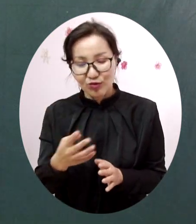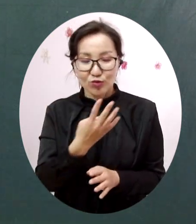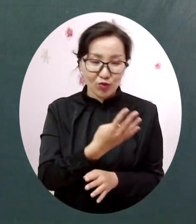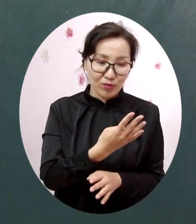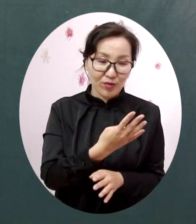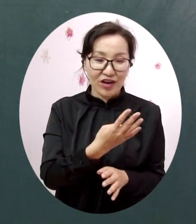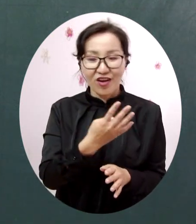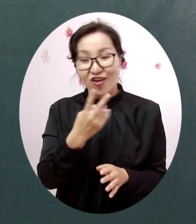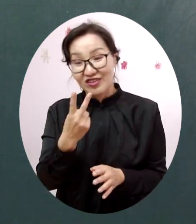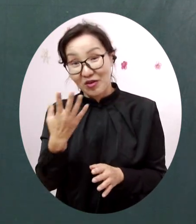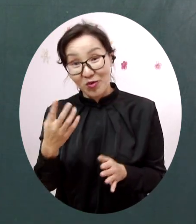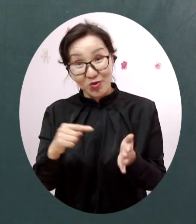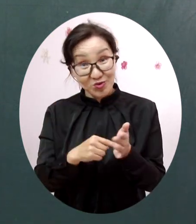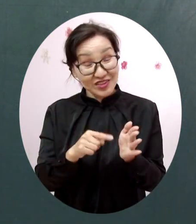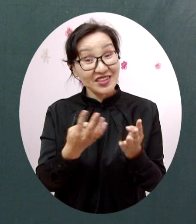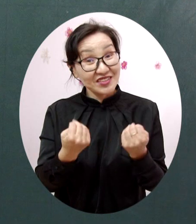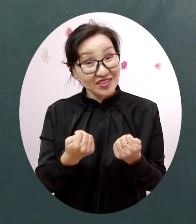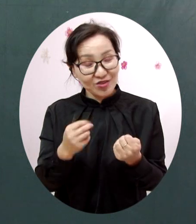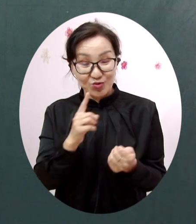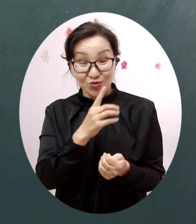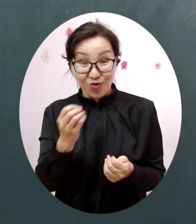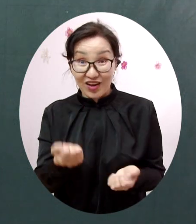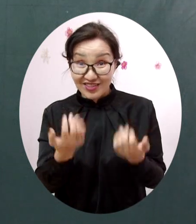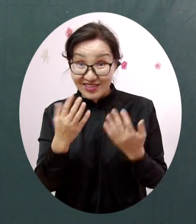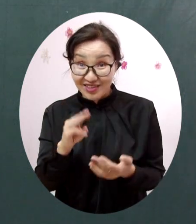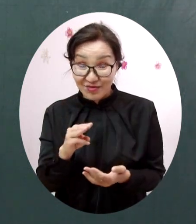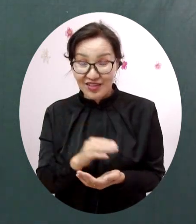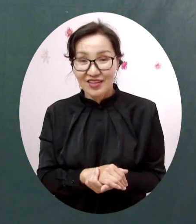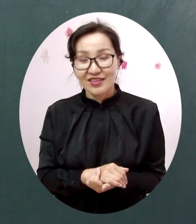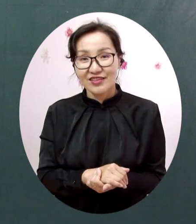4 ба 25-ын үржүүлчээр хід байсан. 100 учраас